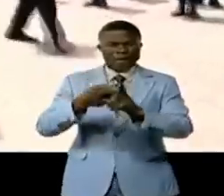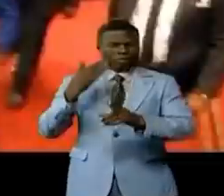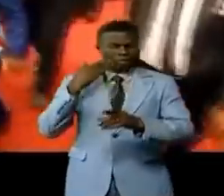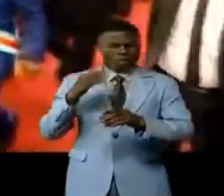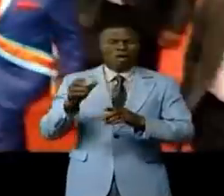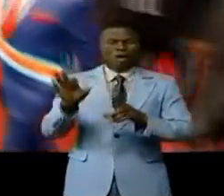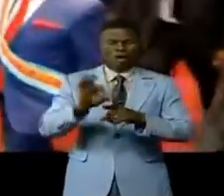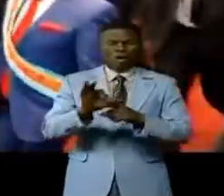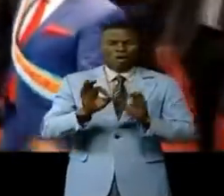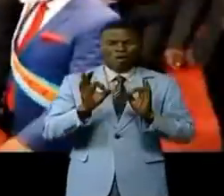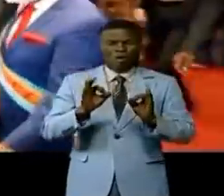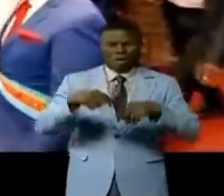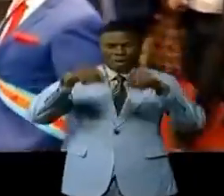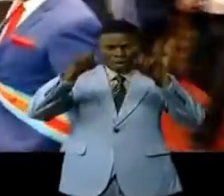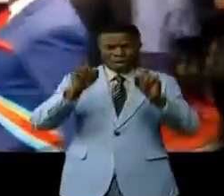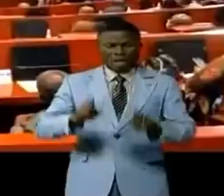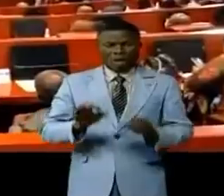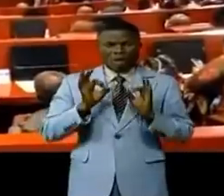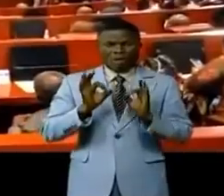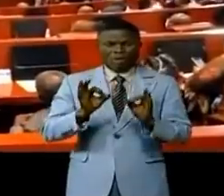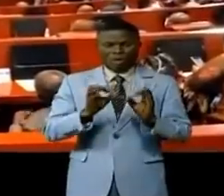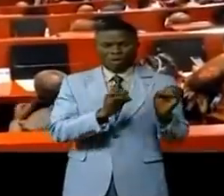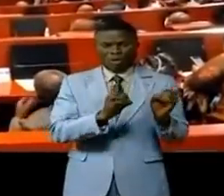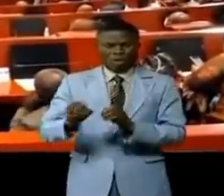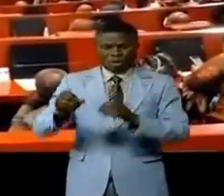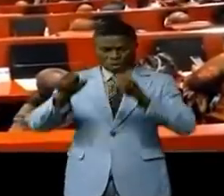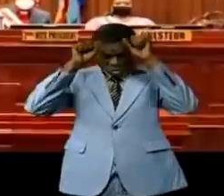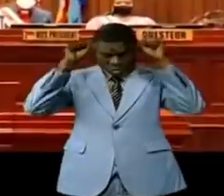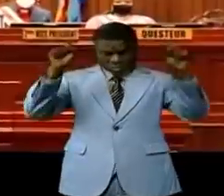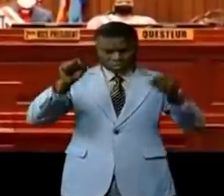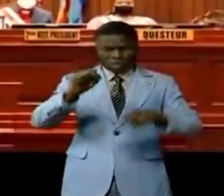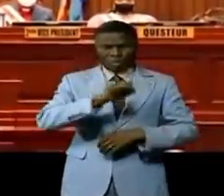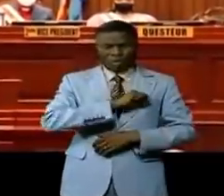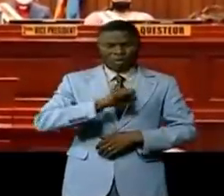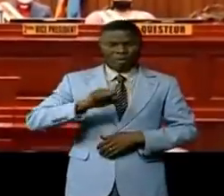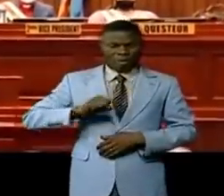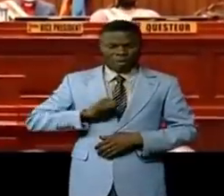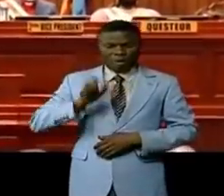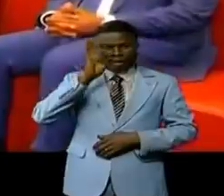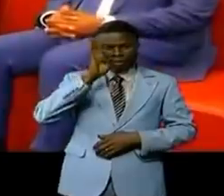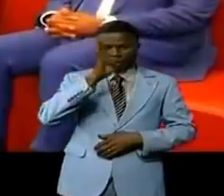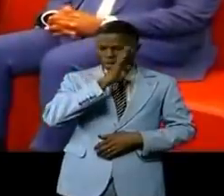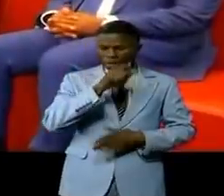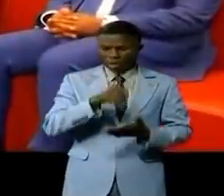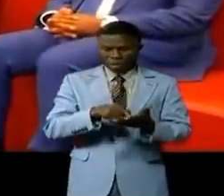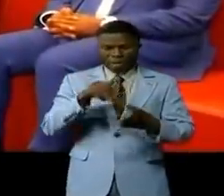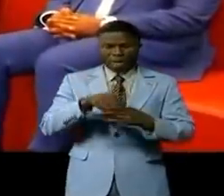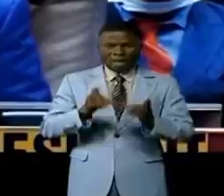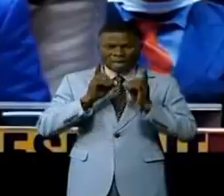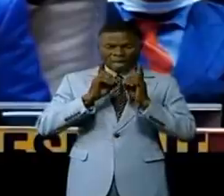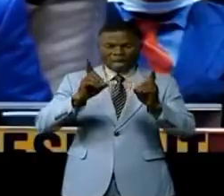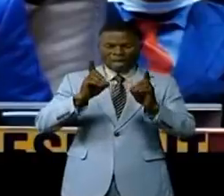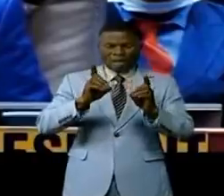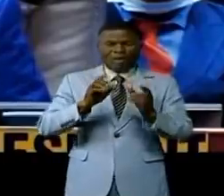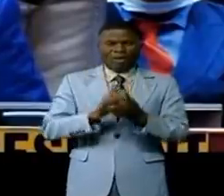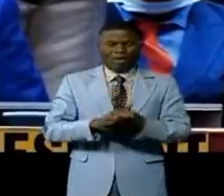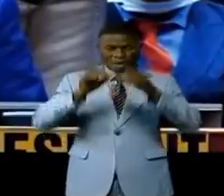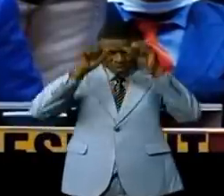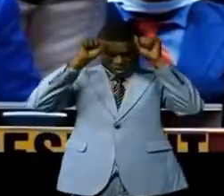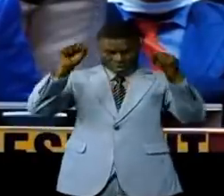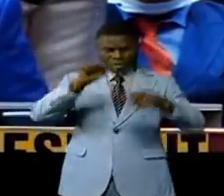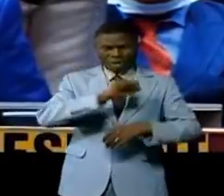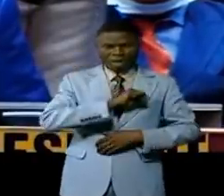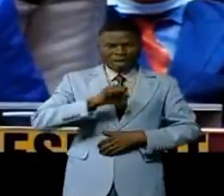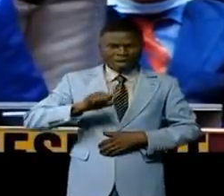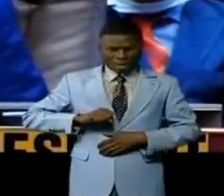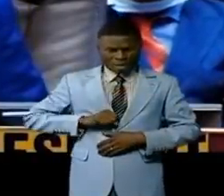session, la première de l'année en cours, présidée par le speaker Modeste Baati-Lukwebo. Dans son discours bilan, le président du Sénat